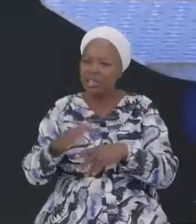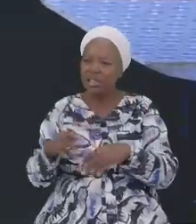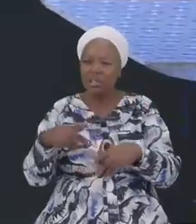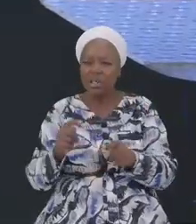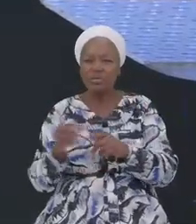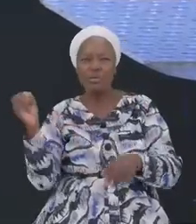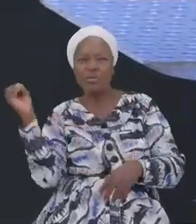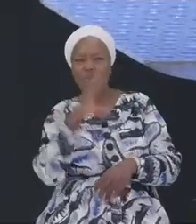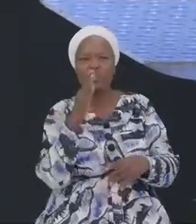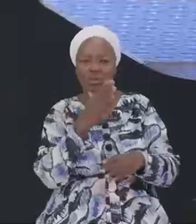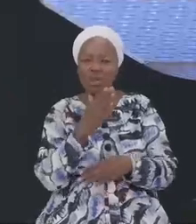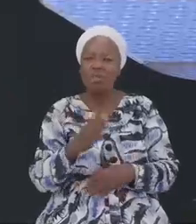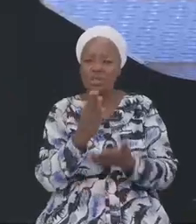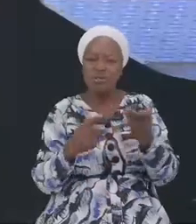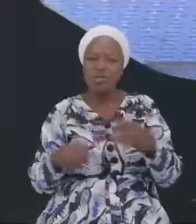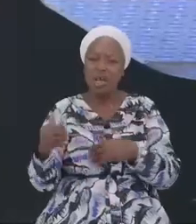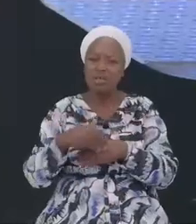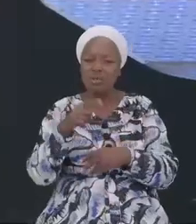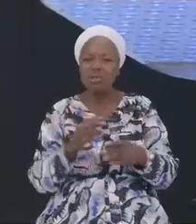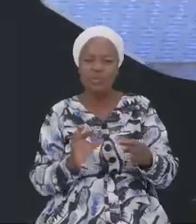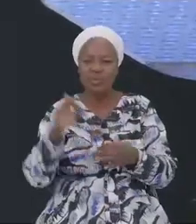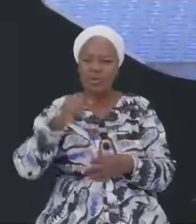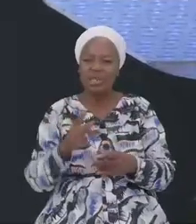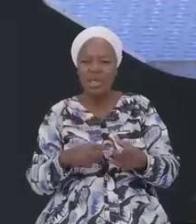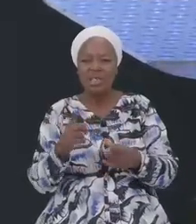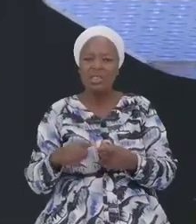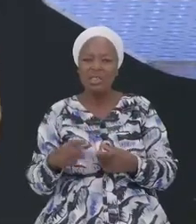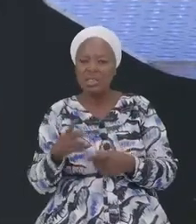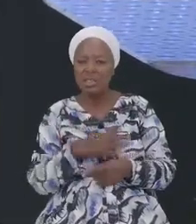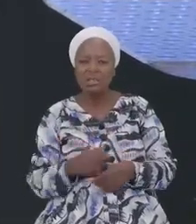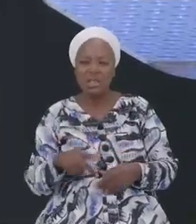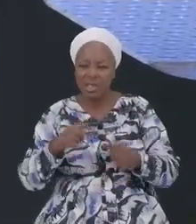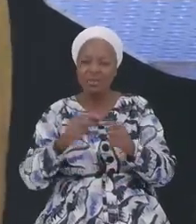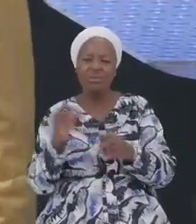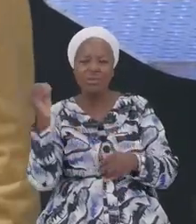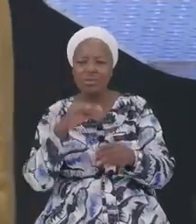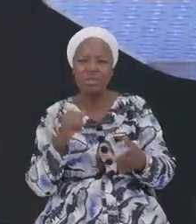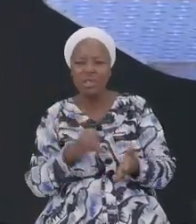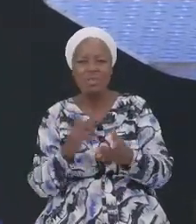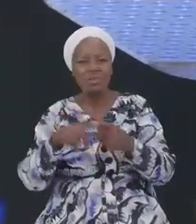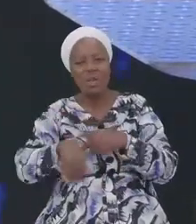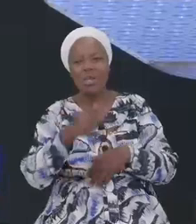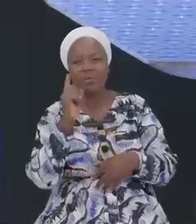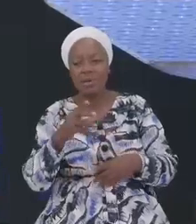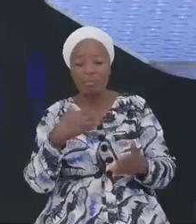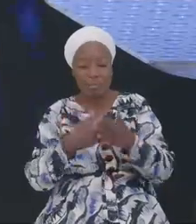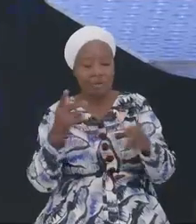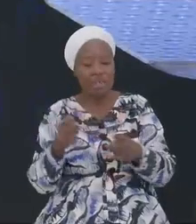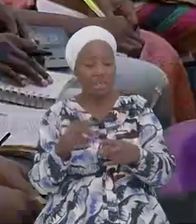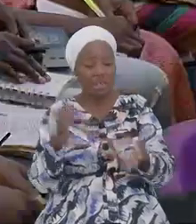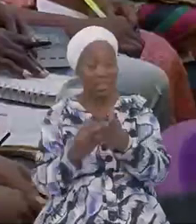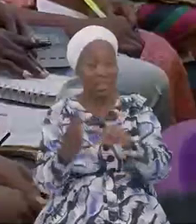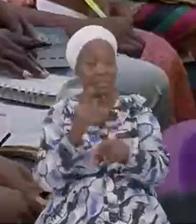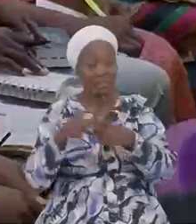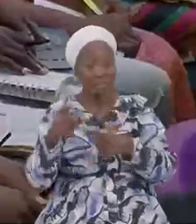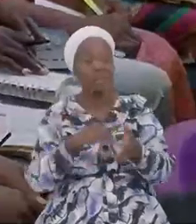spirituellement. Ils jettent les choses à travers la mer et ils essaient de jeter les choses contre quelqu'un ici. Avant que cela n'arrive ici, ça va